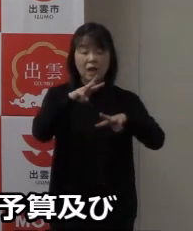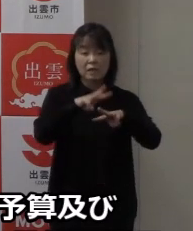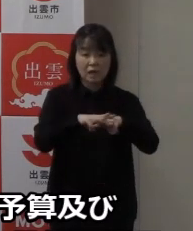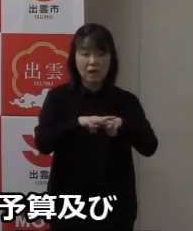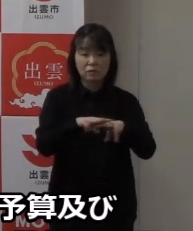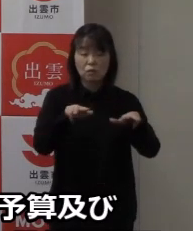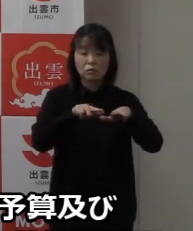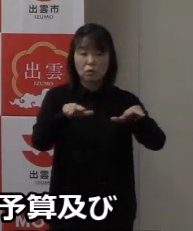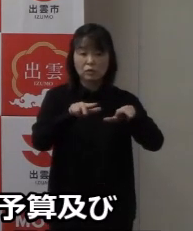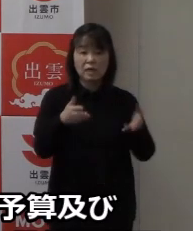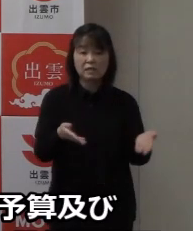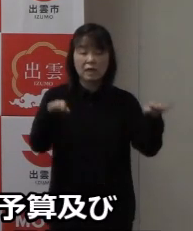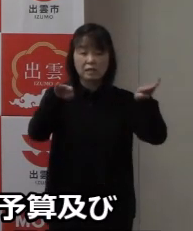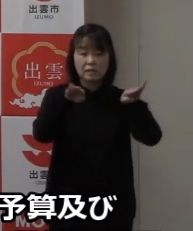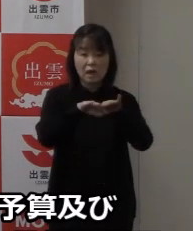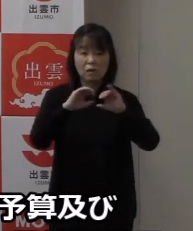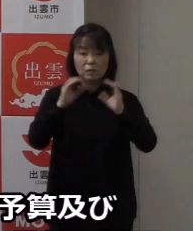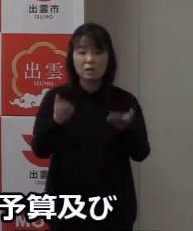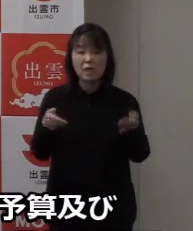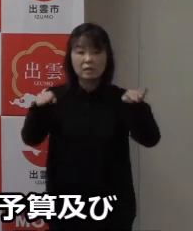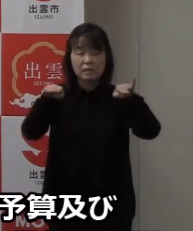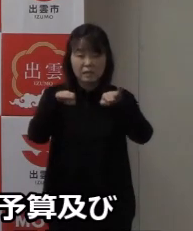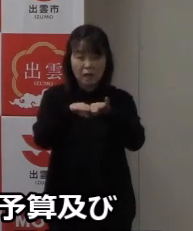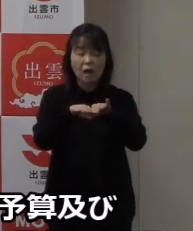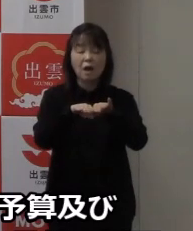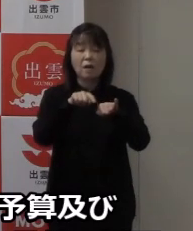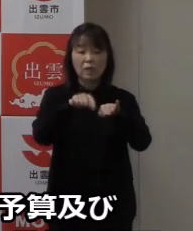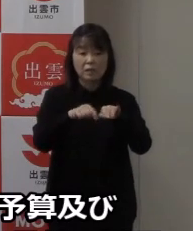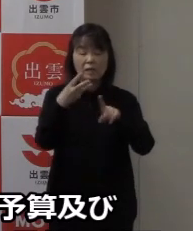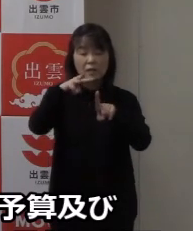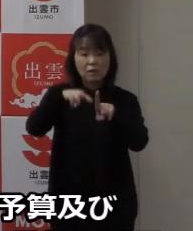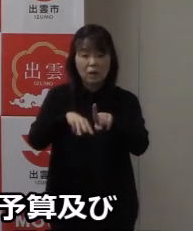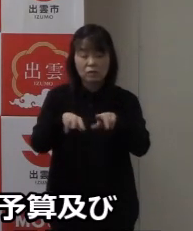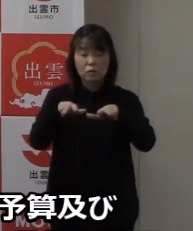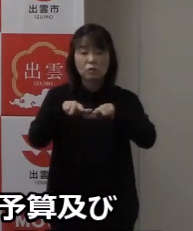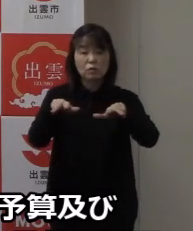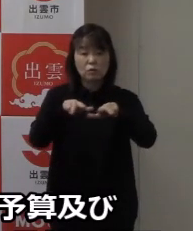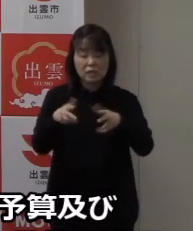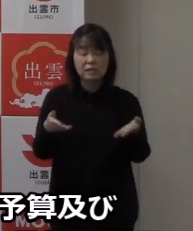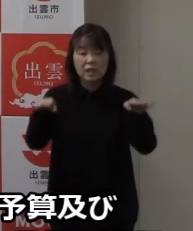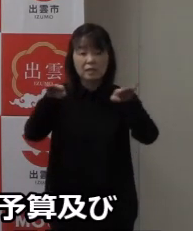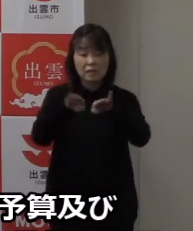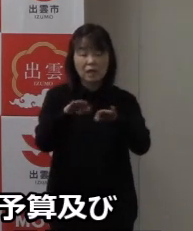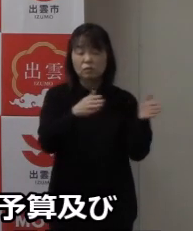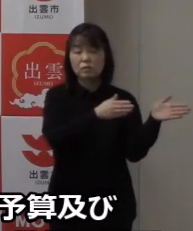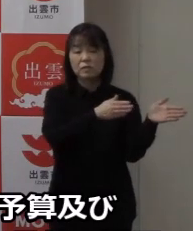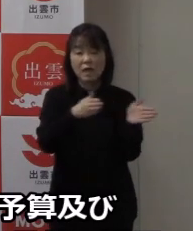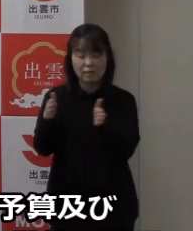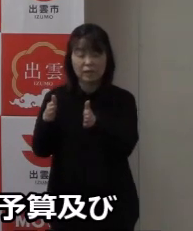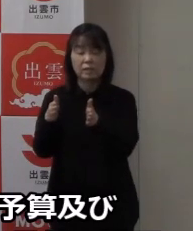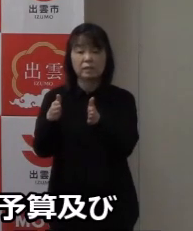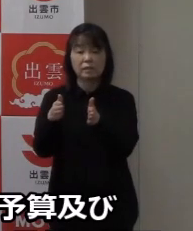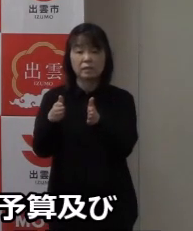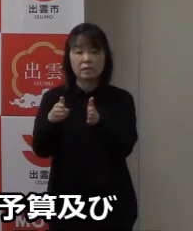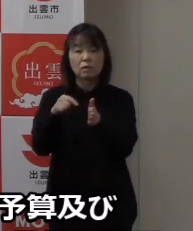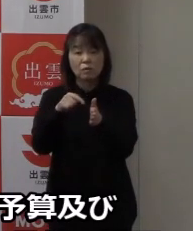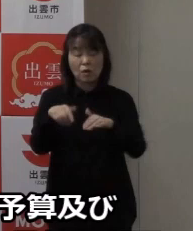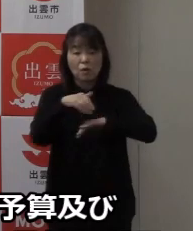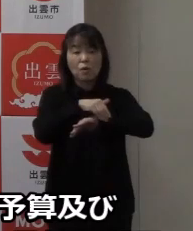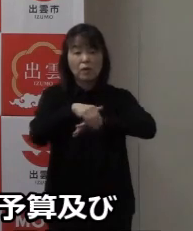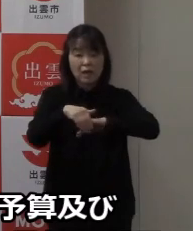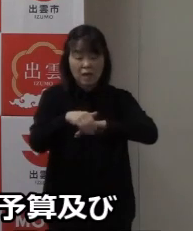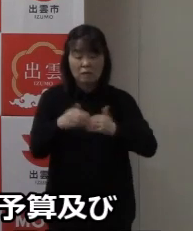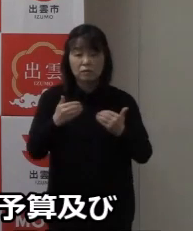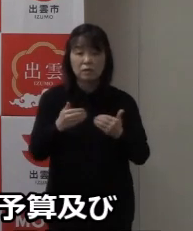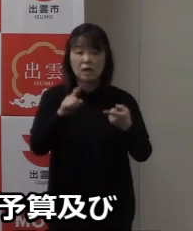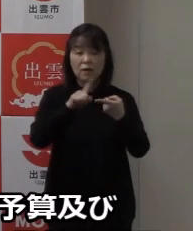センター、平田のコミュニティセンターの複合施設、また氷川の行政センター整備を、計画に沿って進